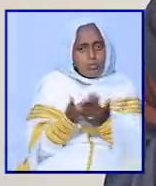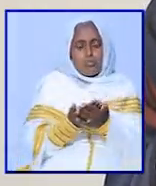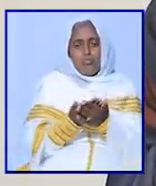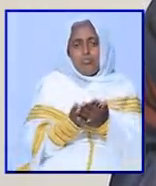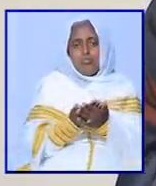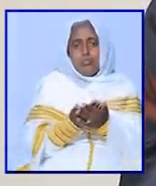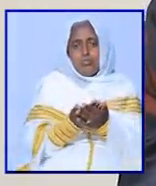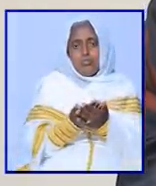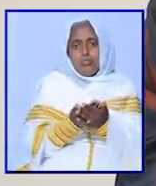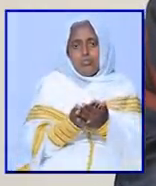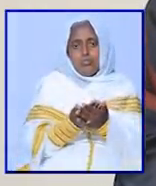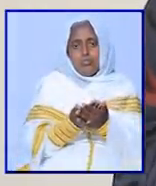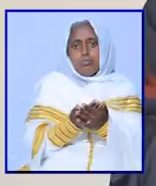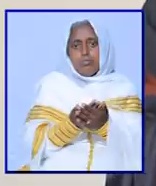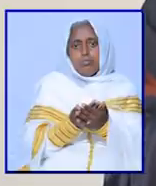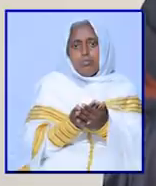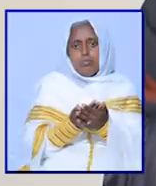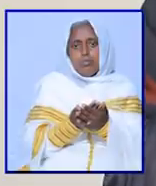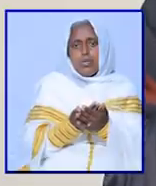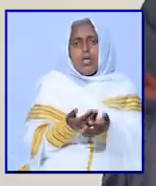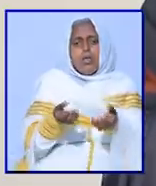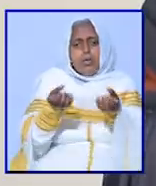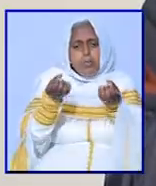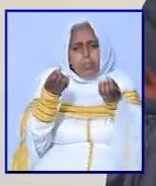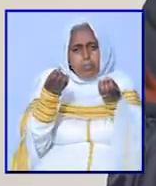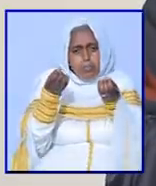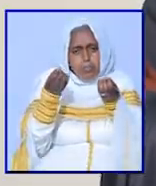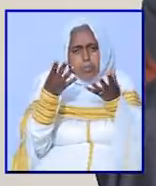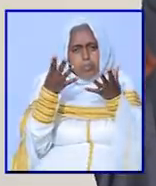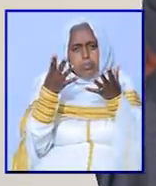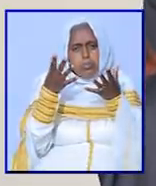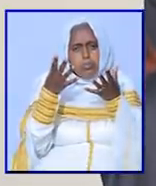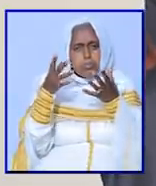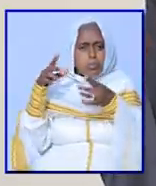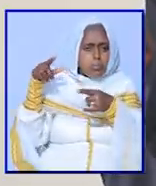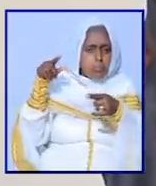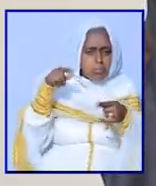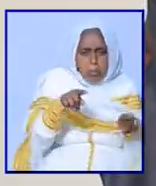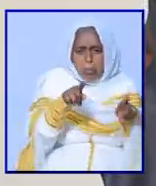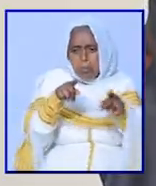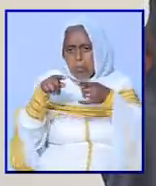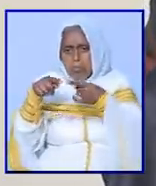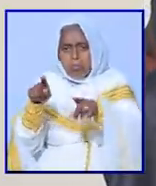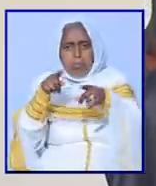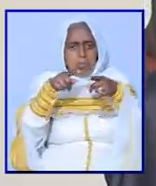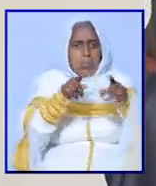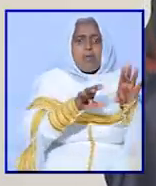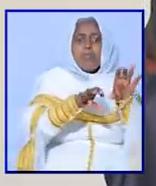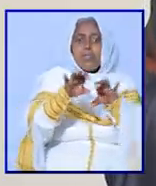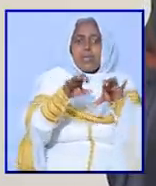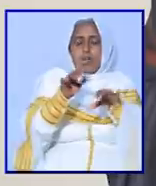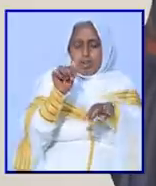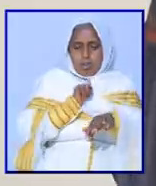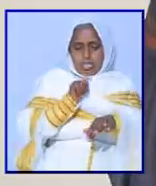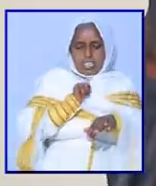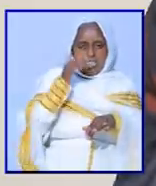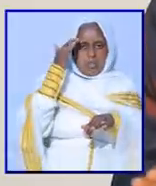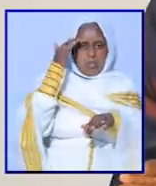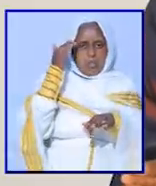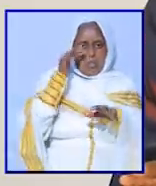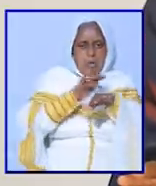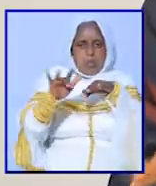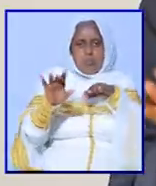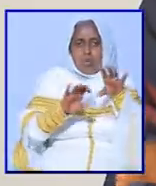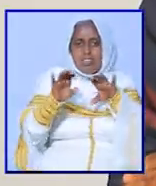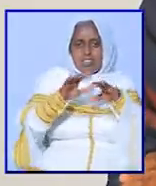ልብ በሉ ሁላችንም። እንዲያው አሁን ገሬም ብዙ የምንነቋቆርባቸው ነገሮች አሉ። አንዳችን ራሳችን